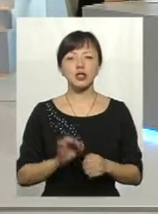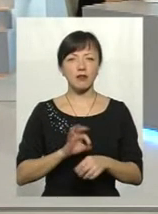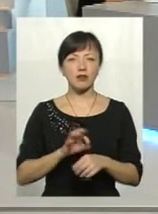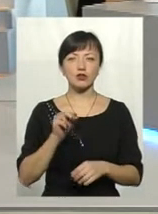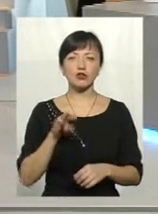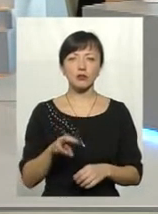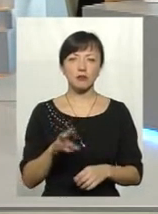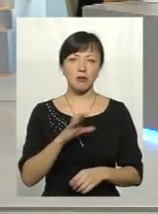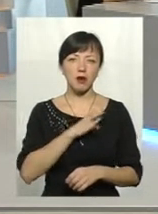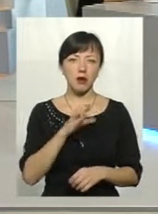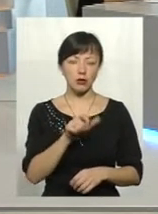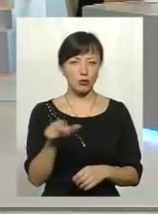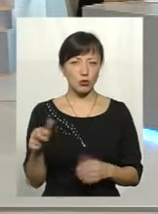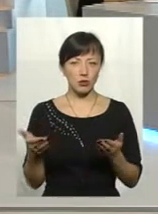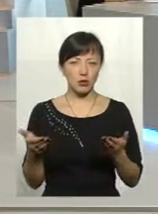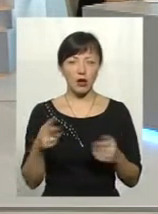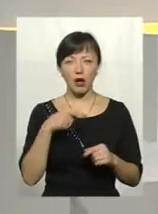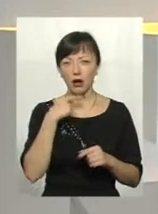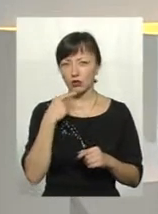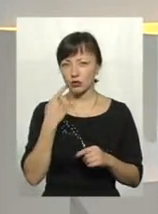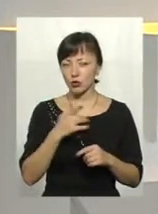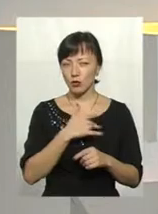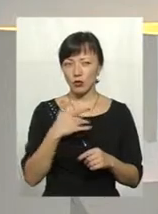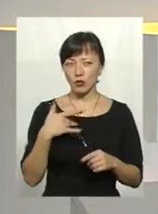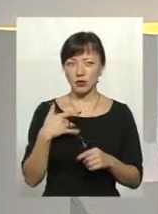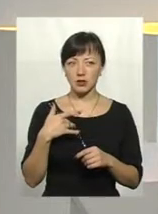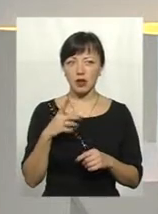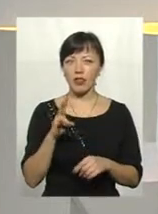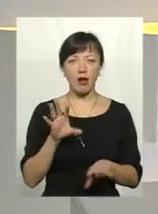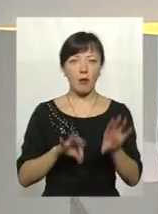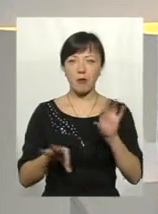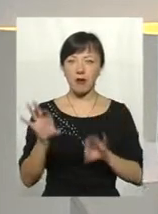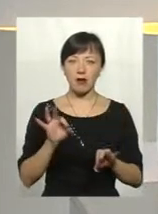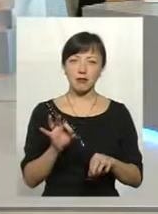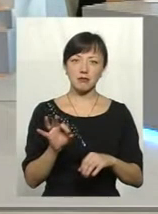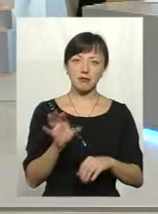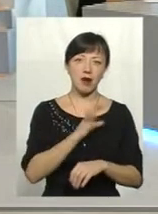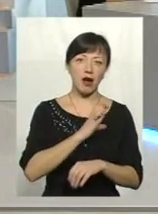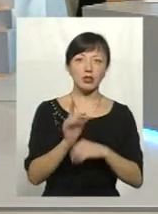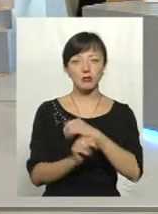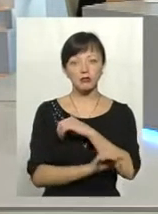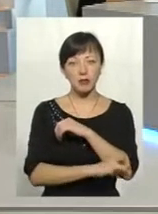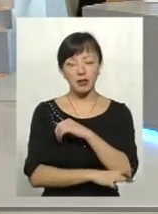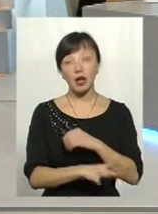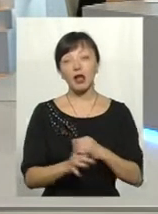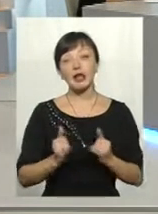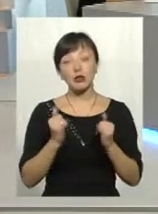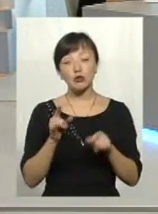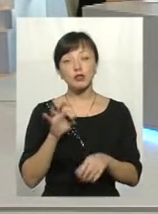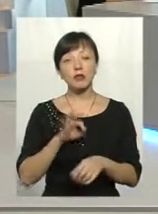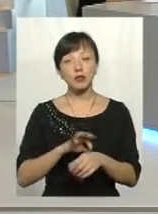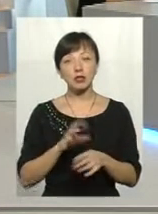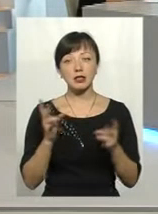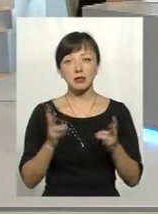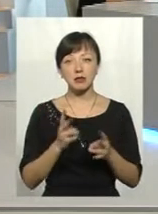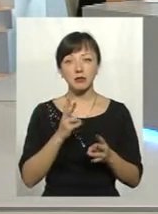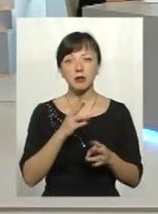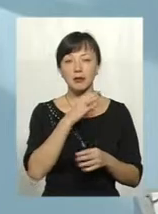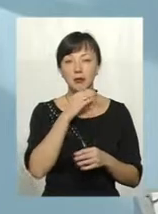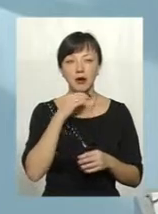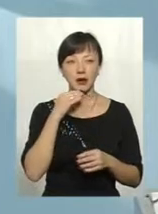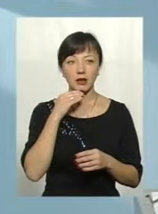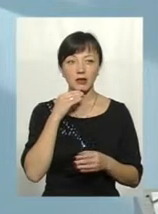ніж от багаті? Адже кажуть, дехто говорить, що туберкульоз не обирає багатих чи бідних. Не обирає, але для того, щоб захворіти, треба багато мати,